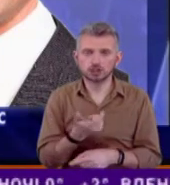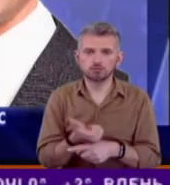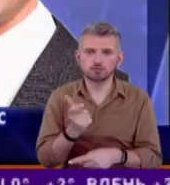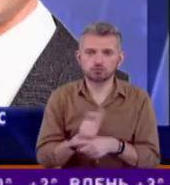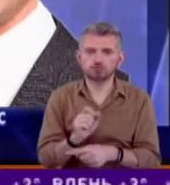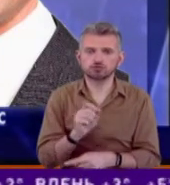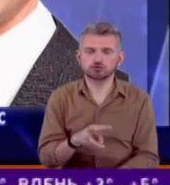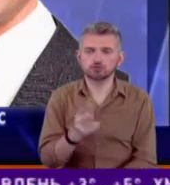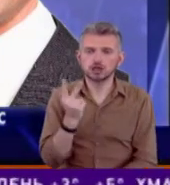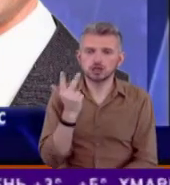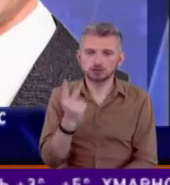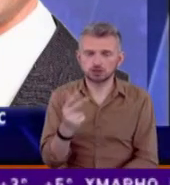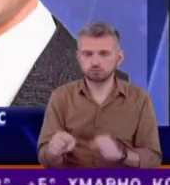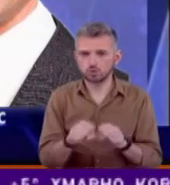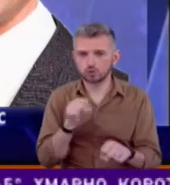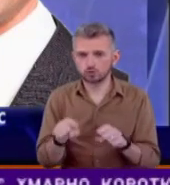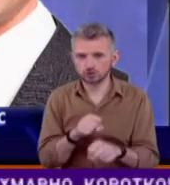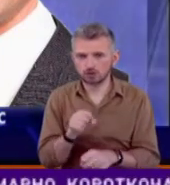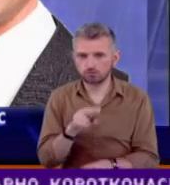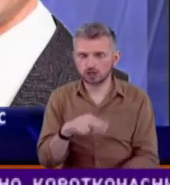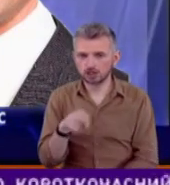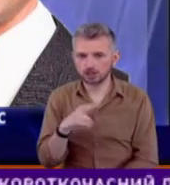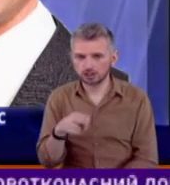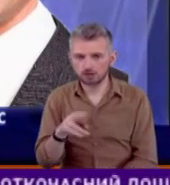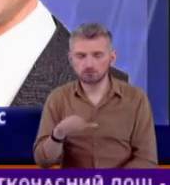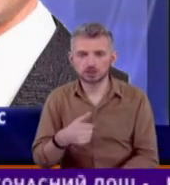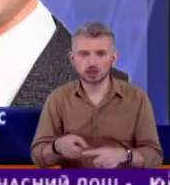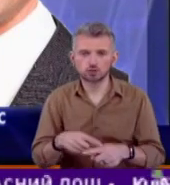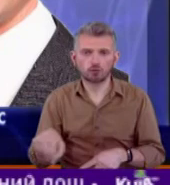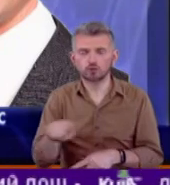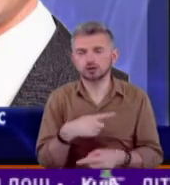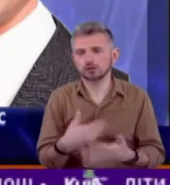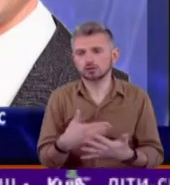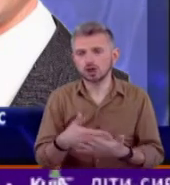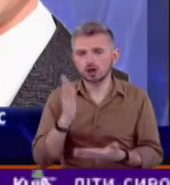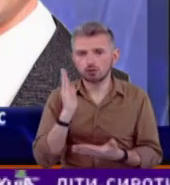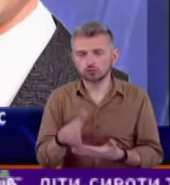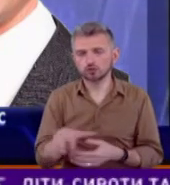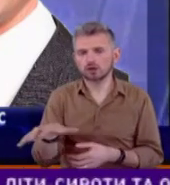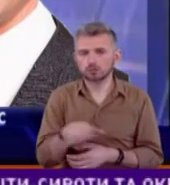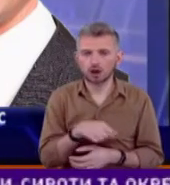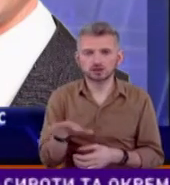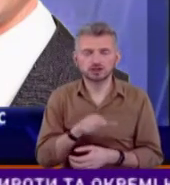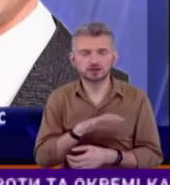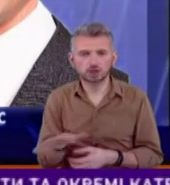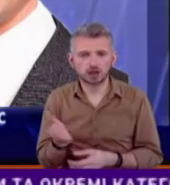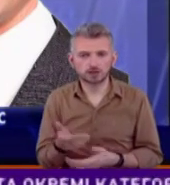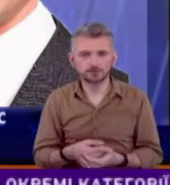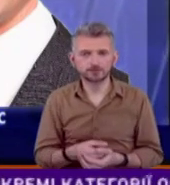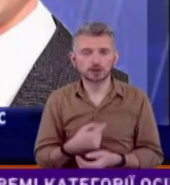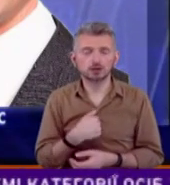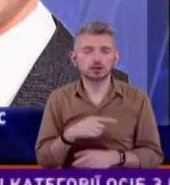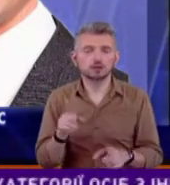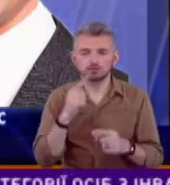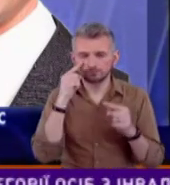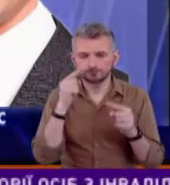ніж 3 порушення ПДД. Після цього вони якось вроді і будуть їх забирати чи не забирати. Я до чого